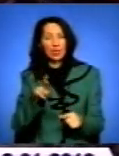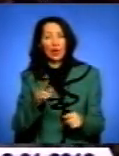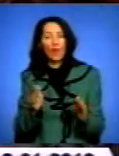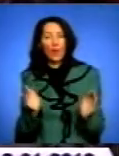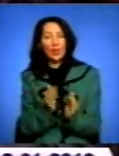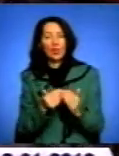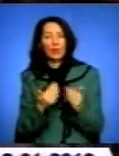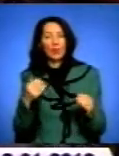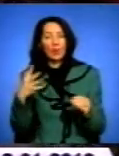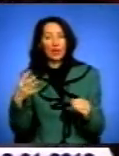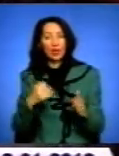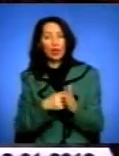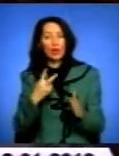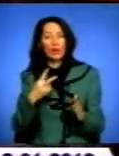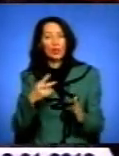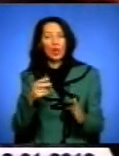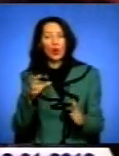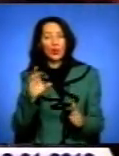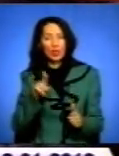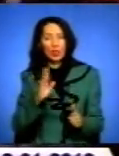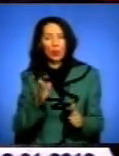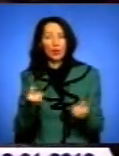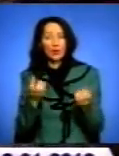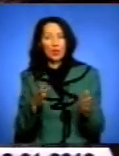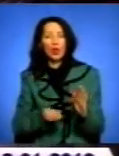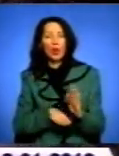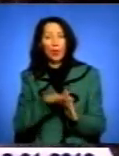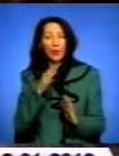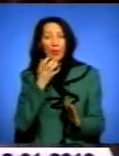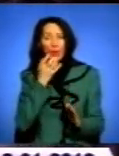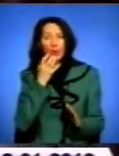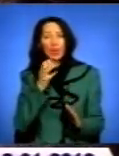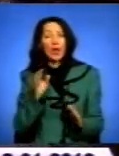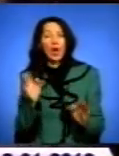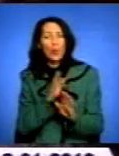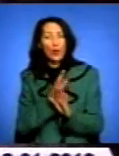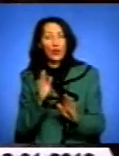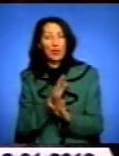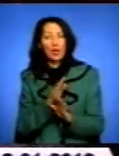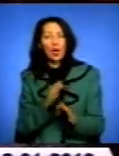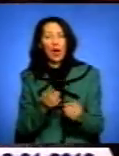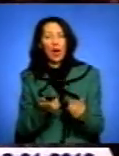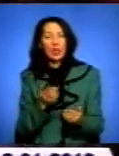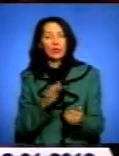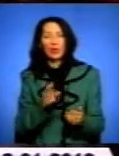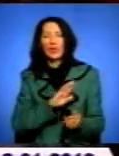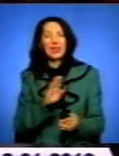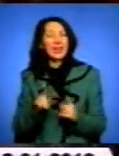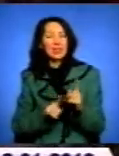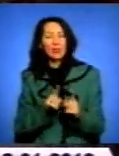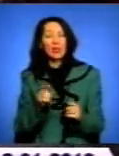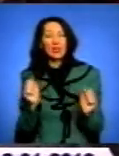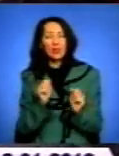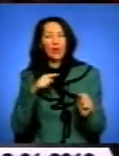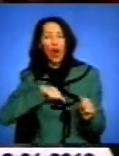від 15 до 20 січня буде, звичайно, підвищення температури повітря, проте воно не змінить зимового